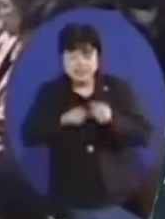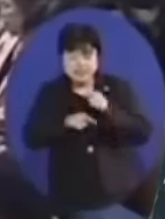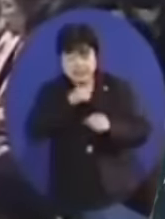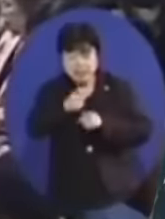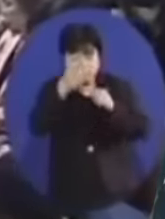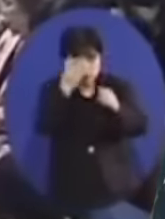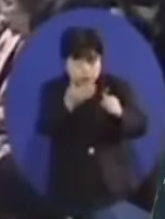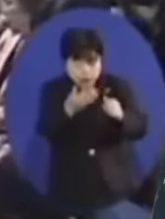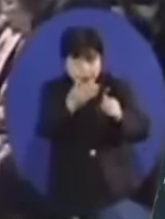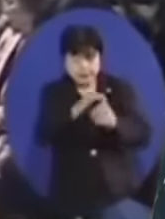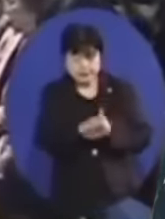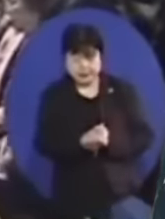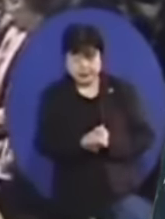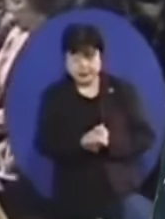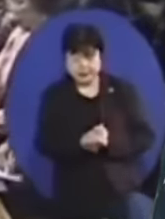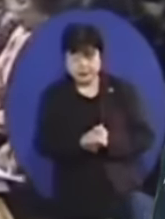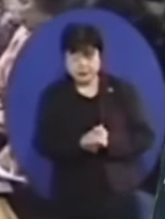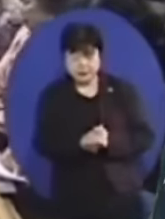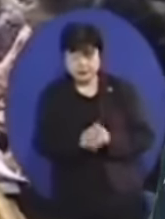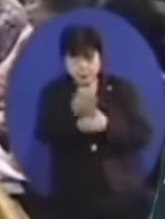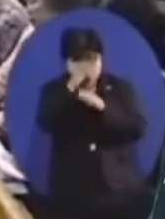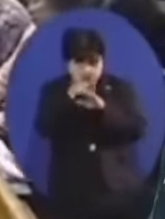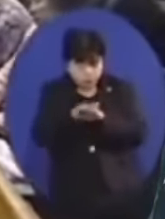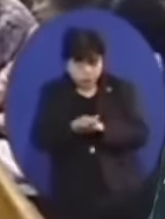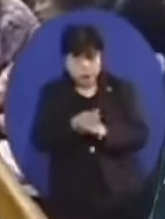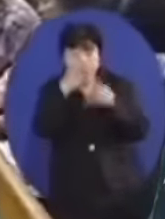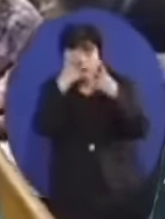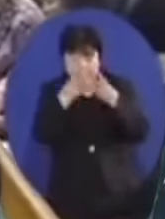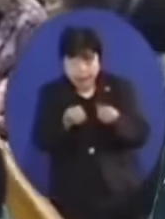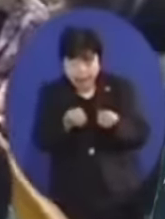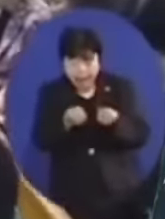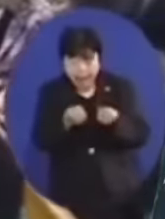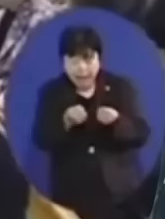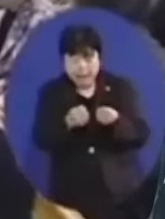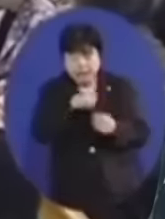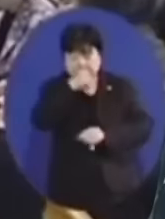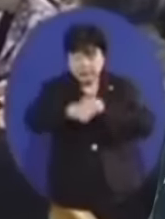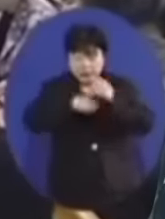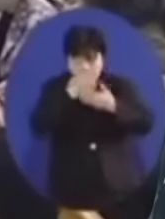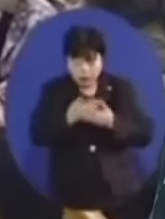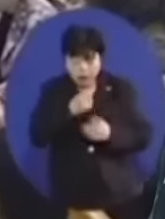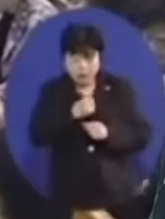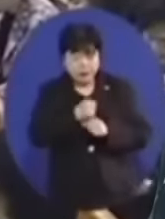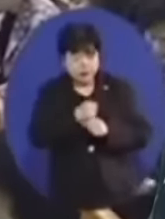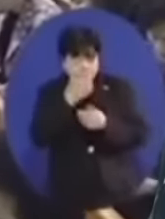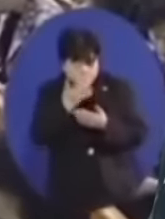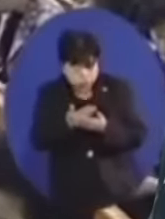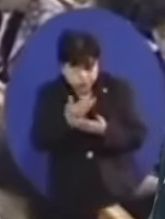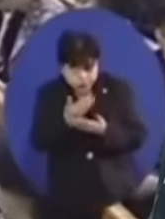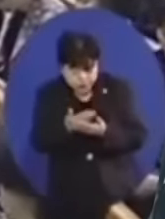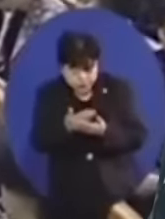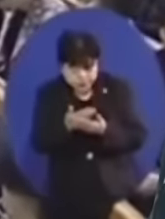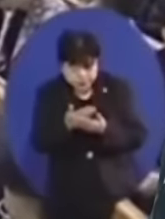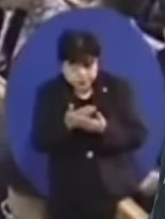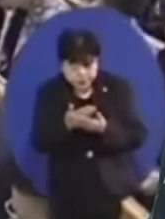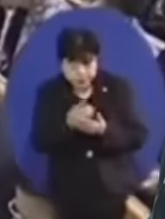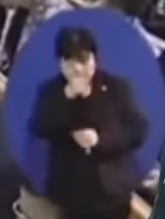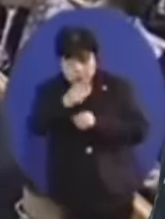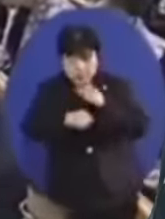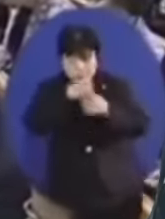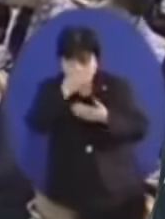자유케 하리라고 하셨사오니 우리 성도들이 많이 자유를 얻게 만들어 주시옵기 간절히 기도합니다.